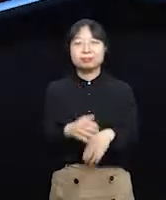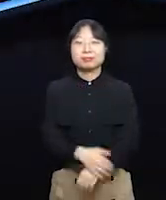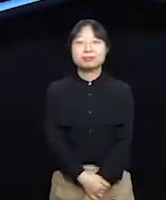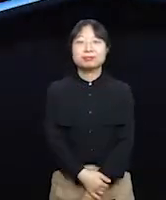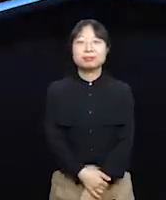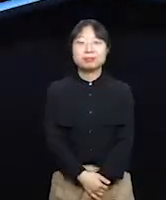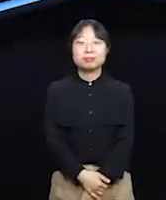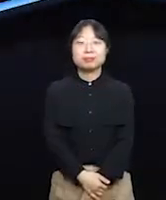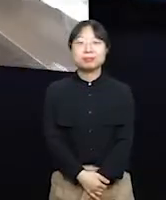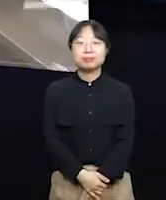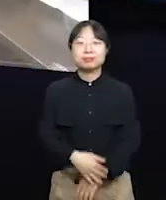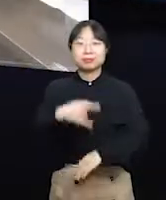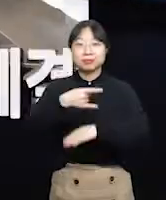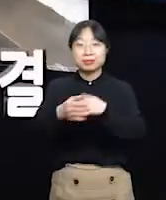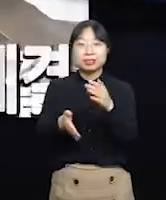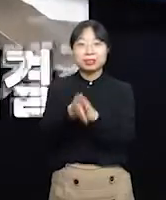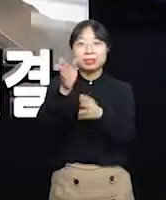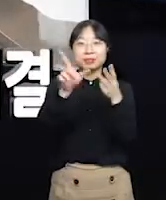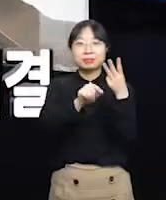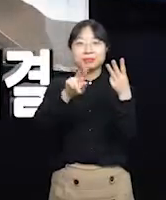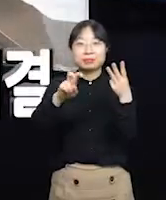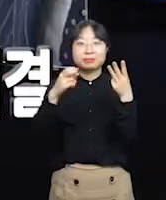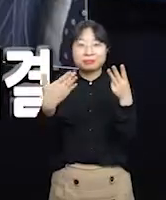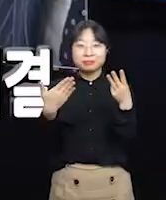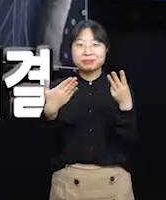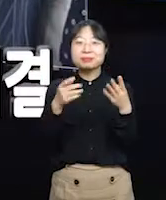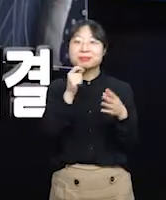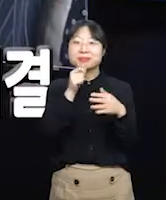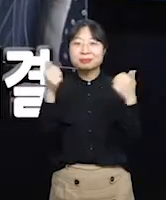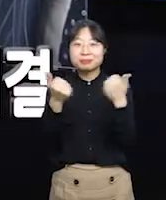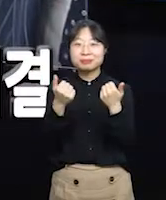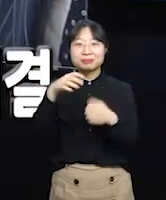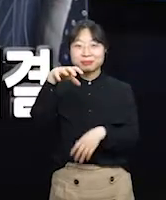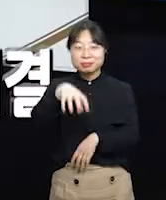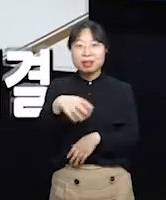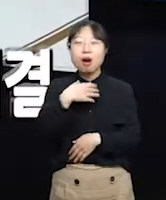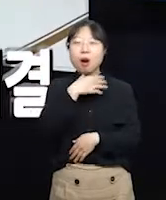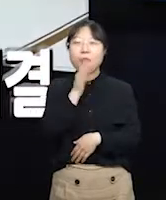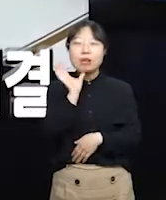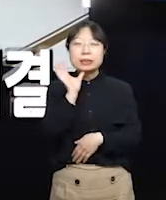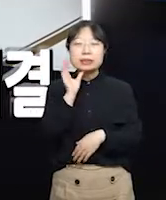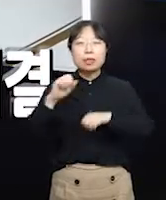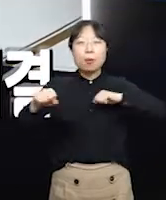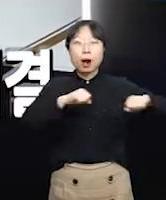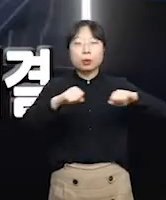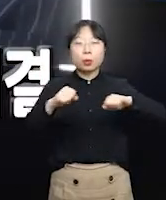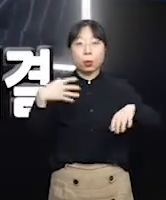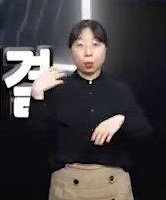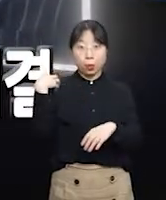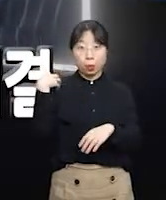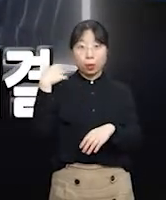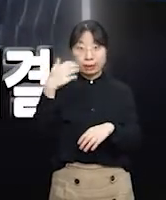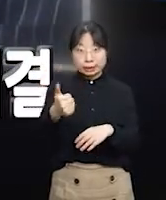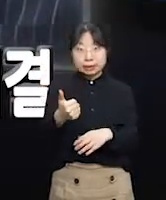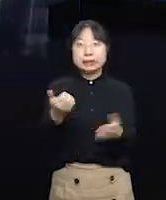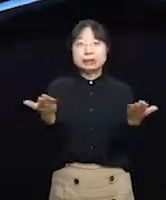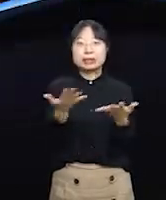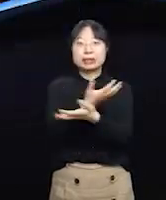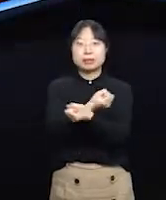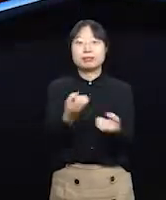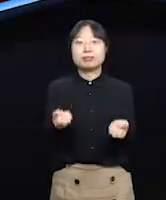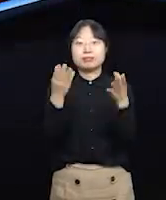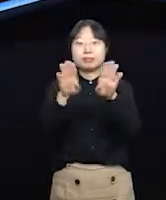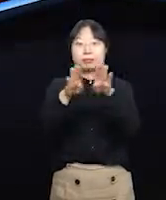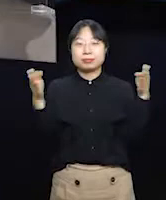가졌습니다. 의왕시는 3월 29일 시청 소회의실에서 시니어 액티브 매니저 운영 업무 협약을